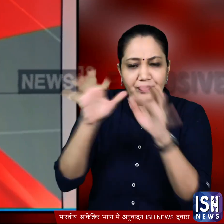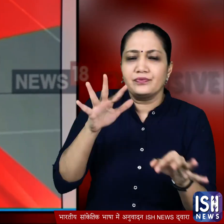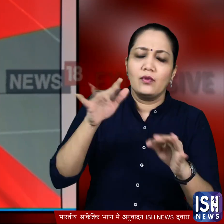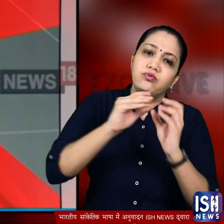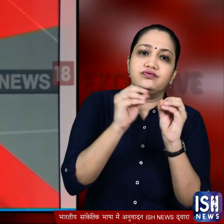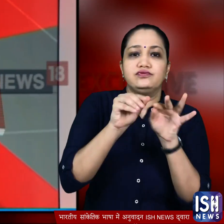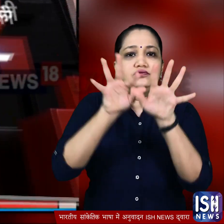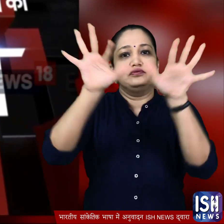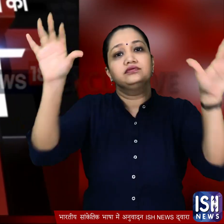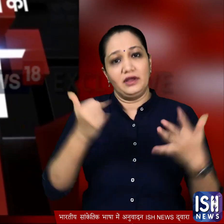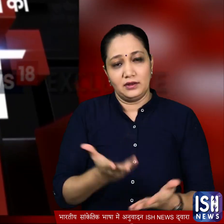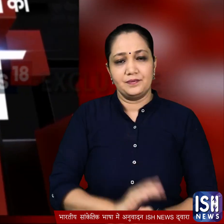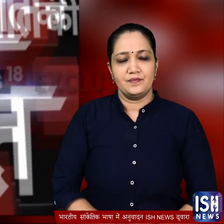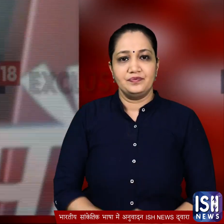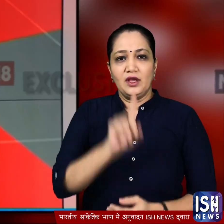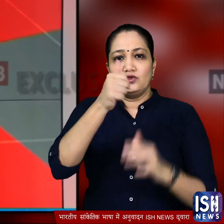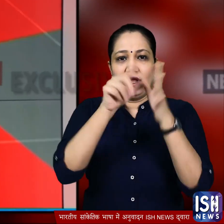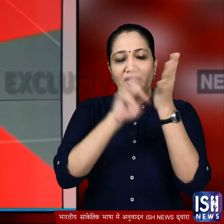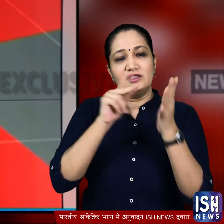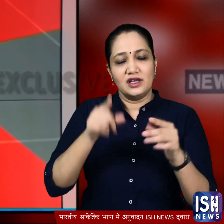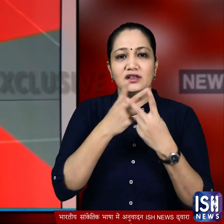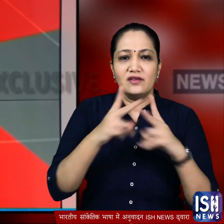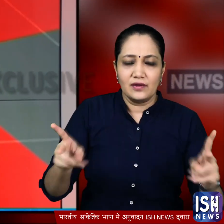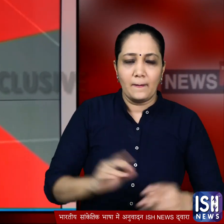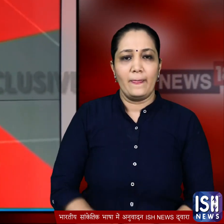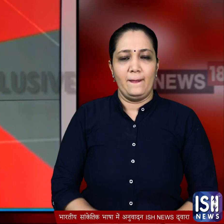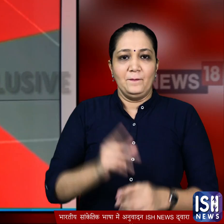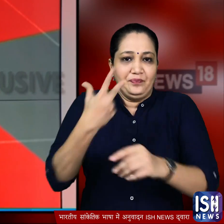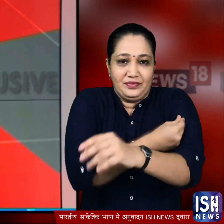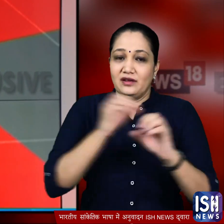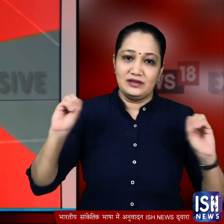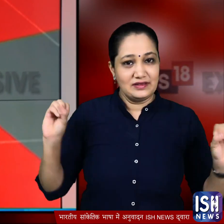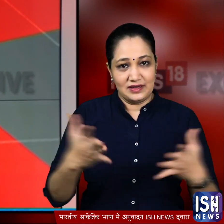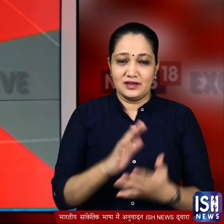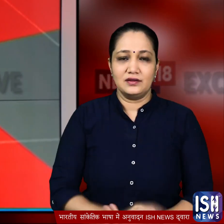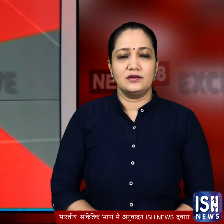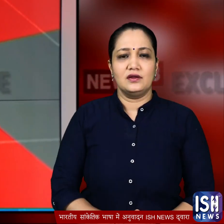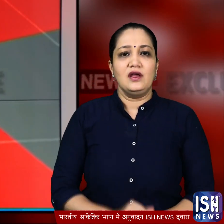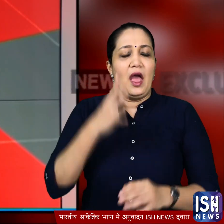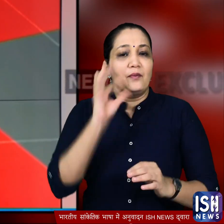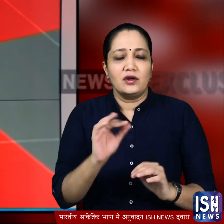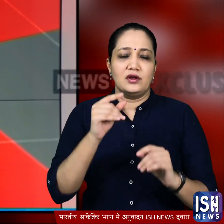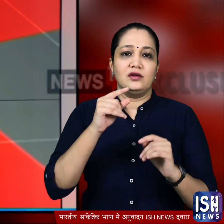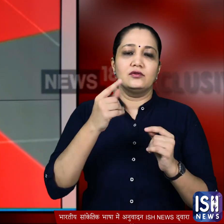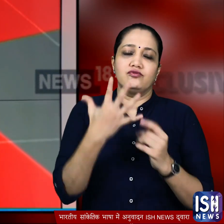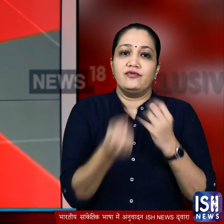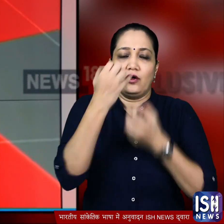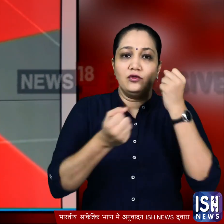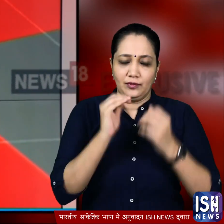निकली चिंगारी काफी होती है। 16 जनवरी से शुरू हुए टीकाकरण अभियान से जुड़े कुछ अहम आंकड़े सामने